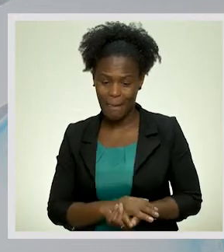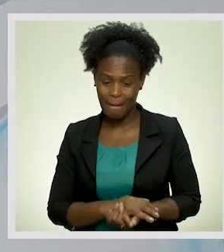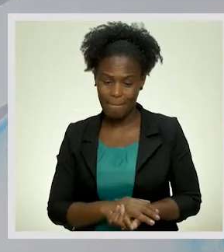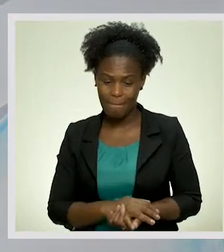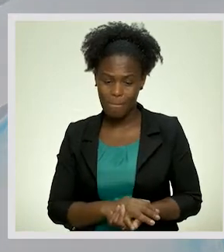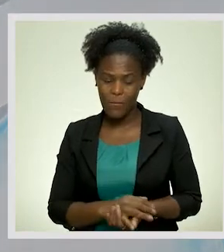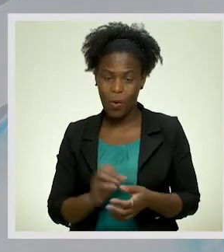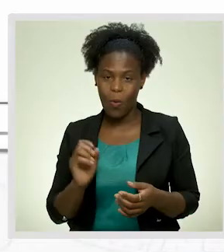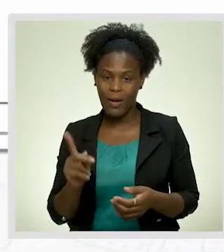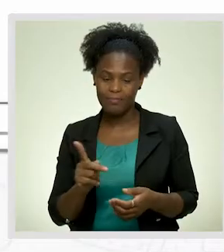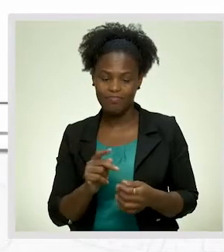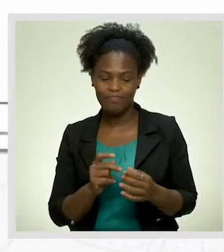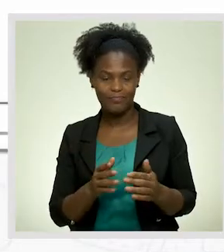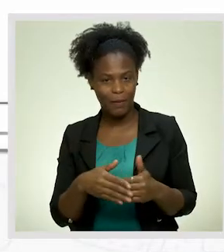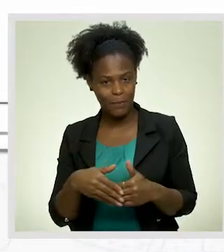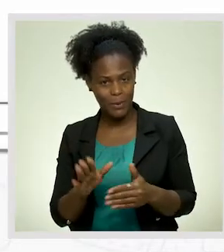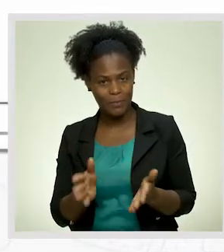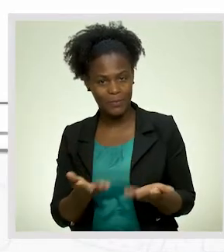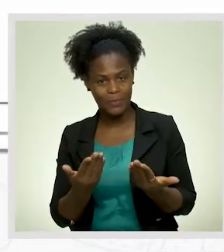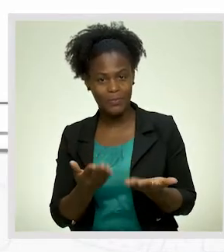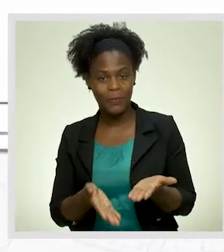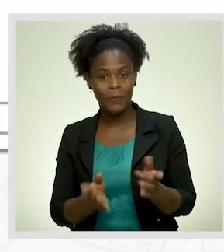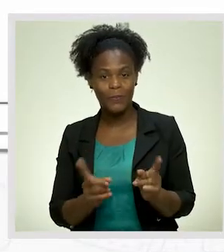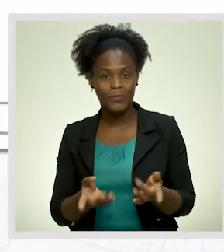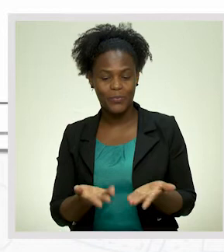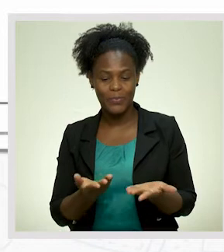Ok, c'est parti, on y va.